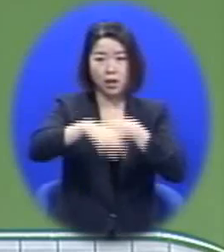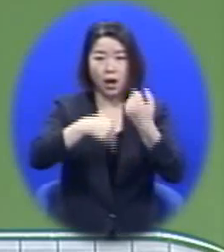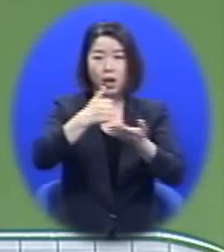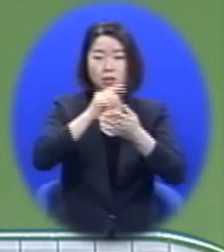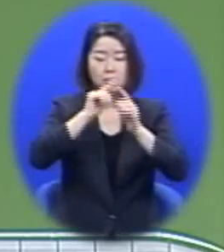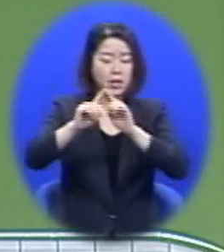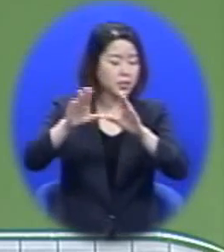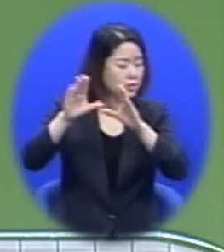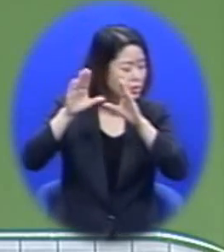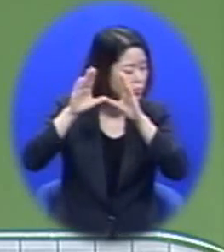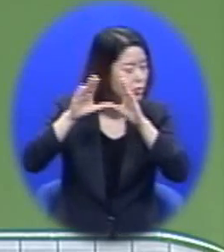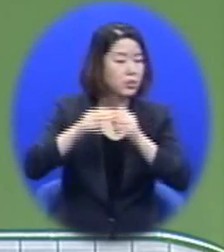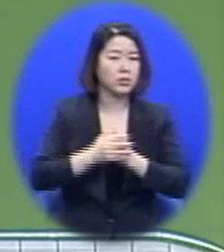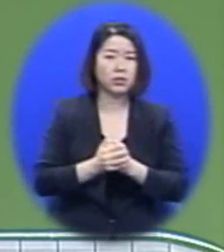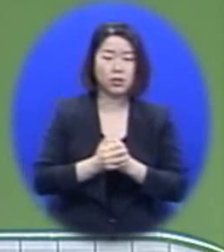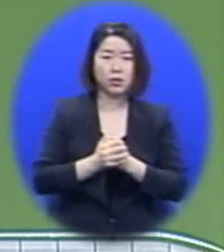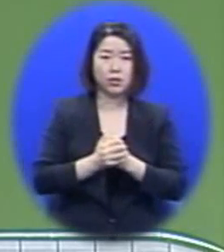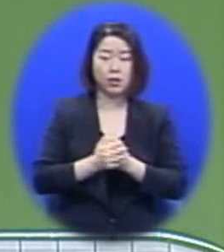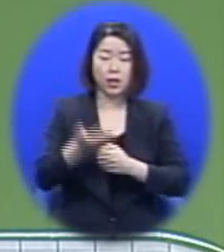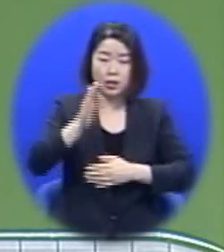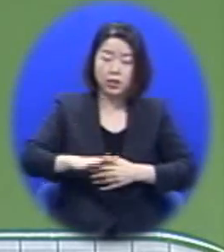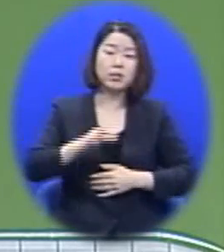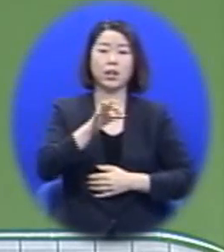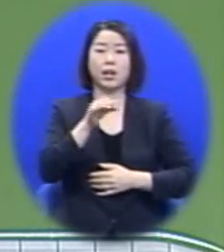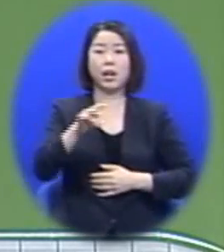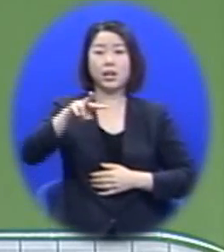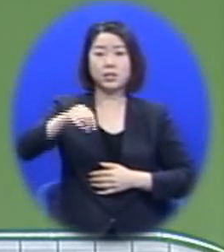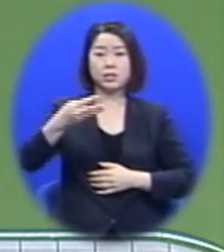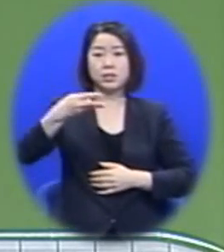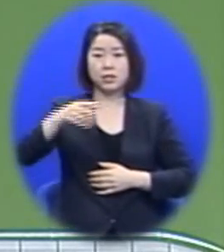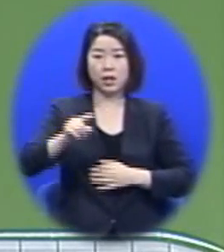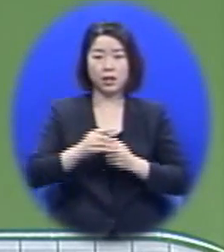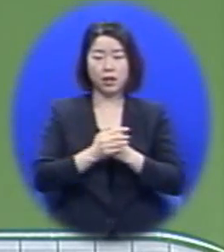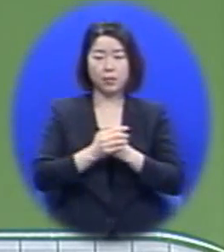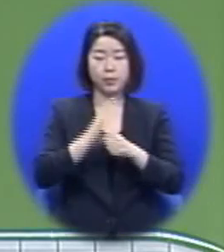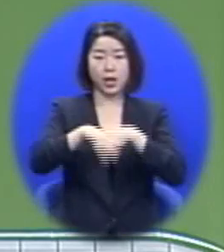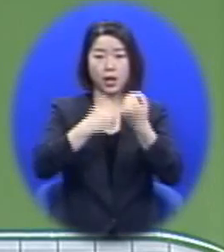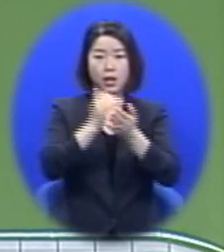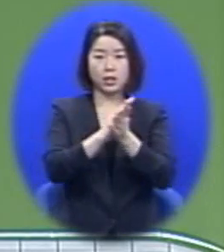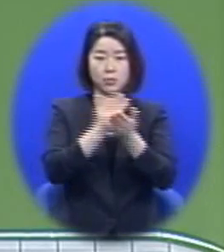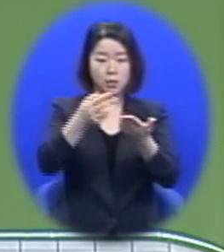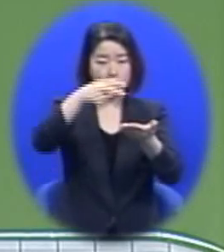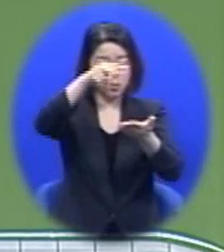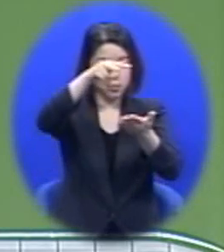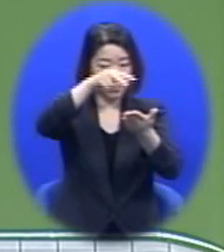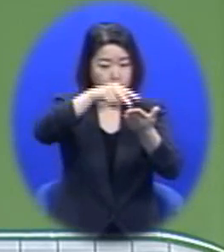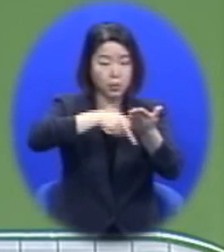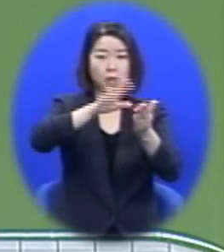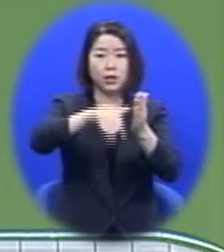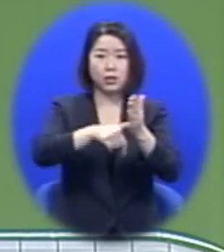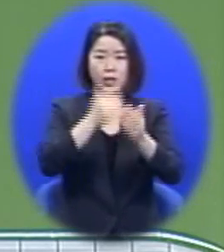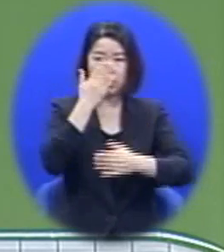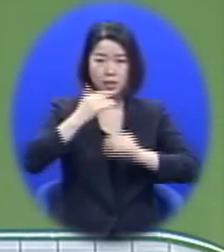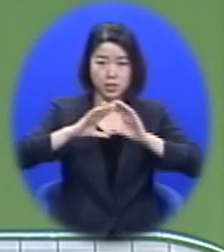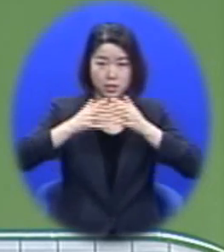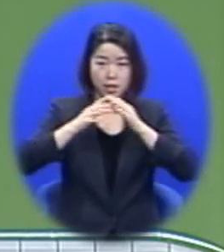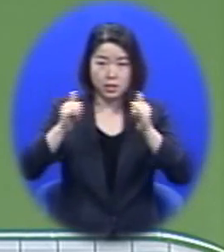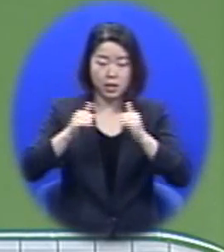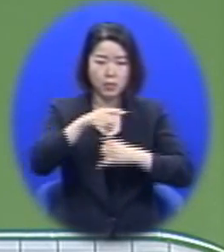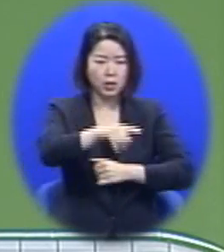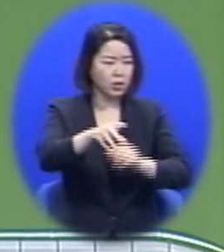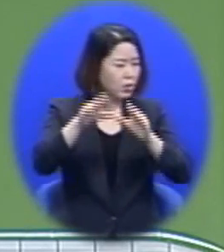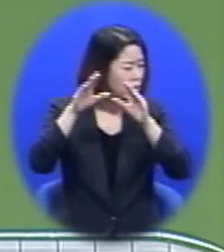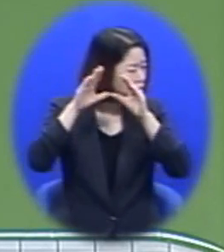들었습니다. 그런데 에스라가 하나님의 율법을 읽어내려가는데 이스라엘 백성들이 그 율법을